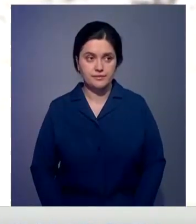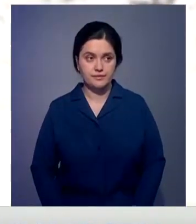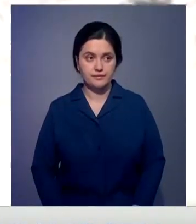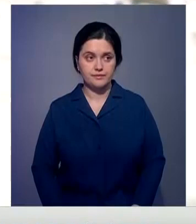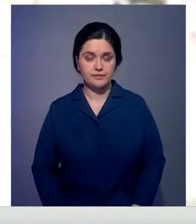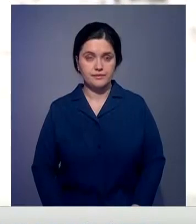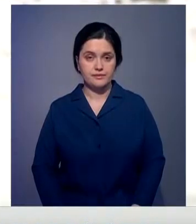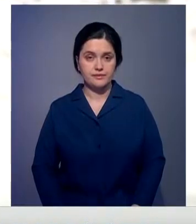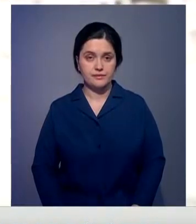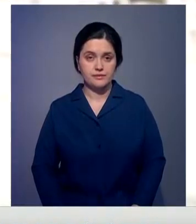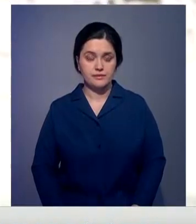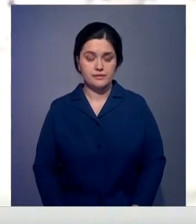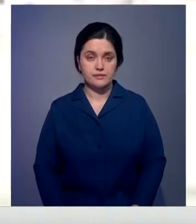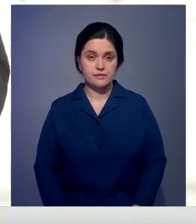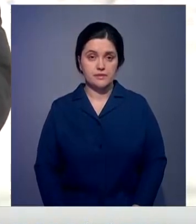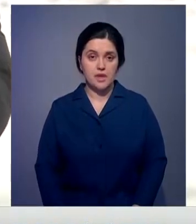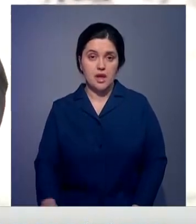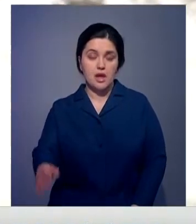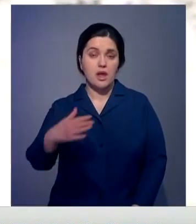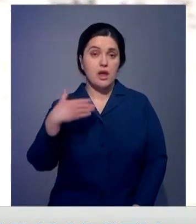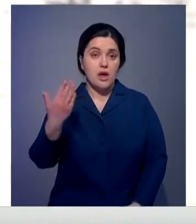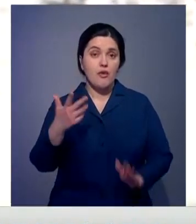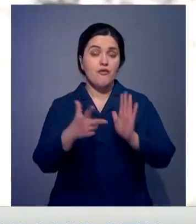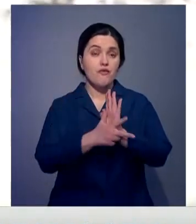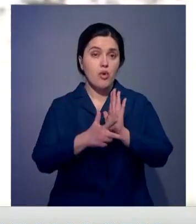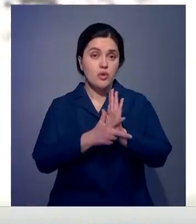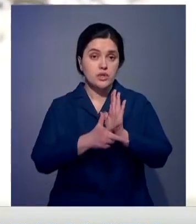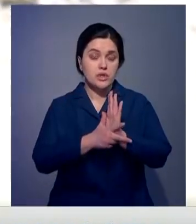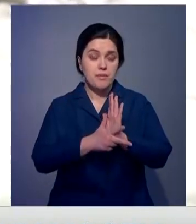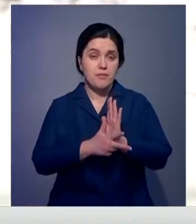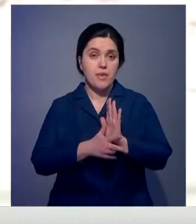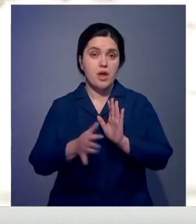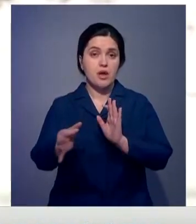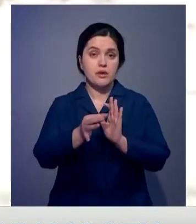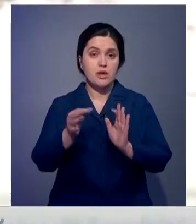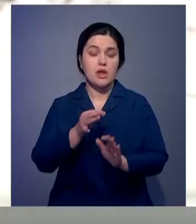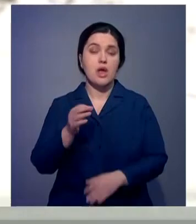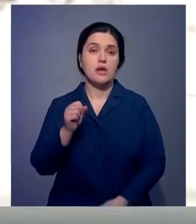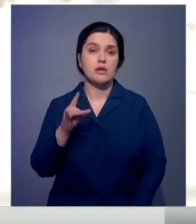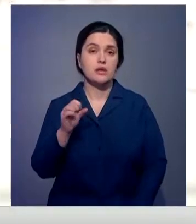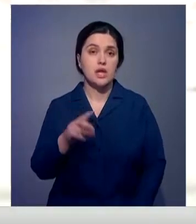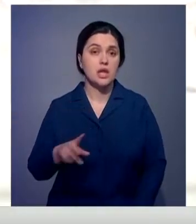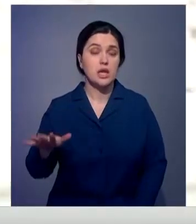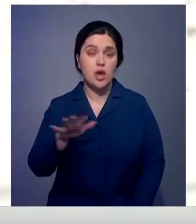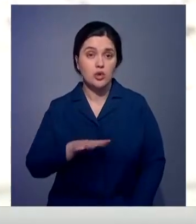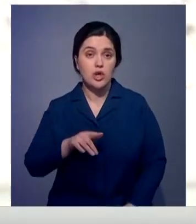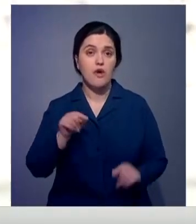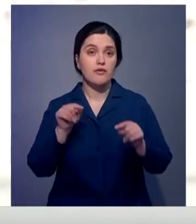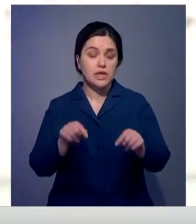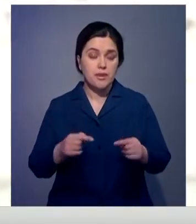На противоположном берегу Сырдари расположено 8 населенных пунктов Казалинского и Аральского районов. В них проживает